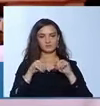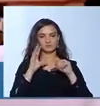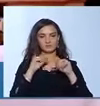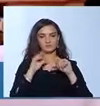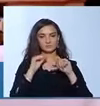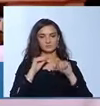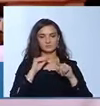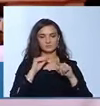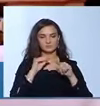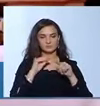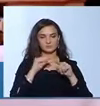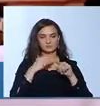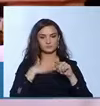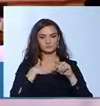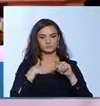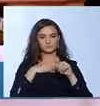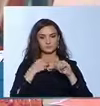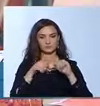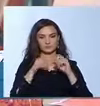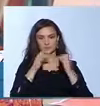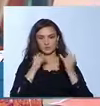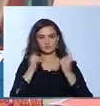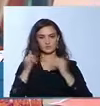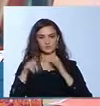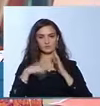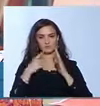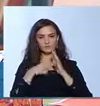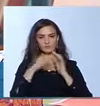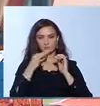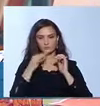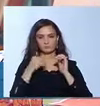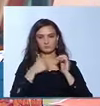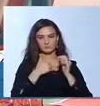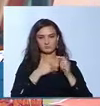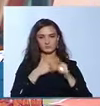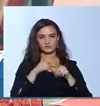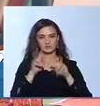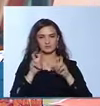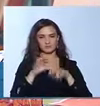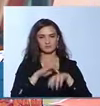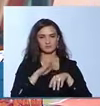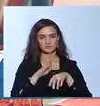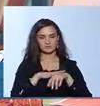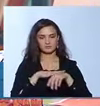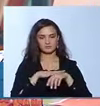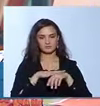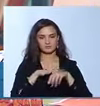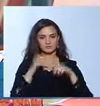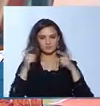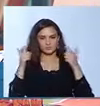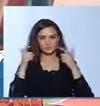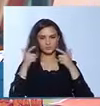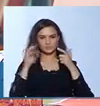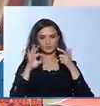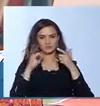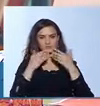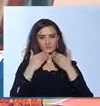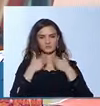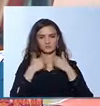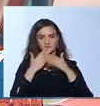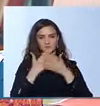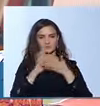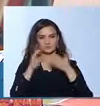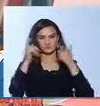როდესაც ჩვენ ამ სეზონურ კითხვას უკვასხოთ, მე მინდა რომ რაღაცნაირად ეს თემა ამოწეროთ. ქუდზე გვეკითხებიან ხოლმე ხშირად, არის თუ